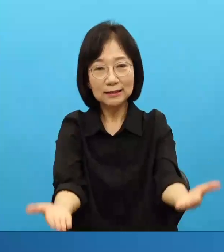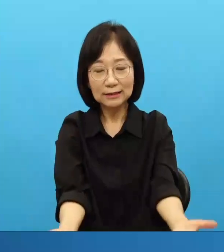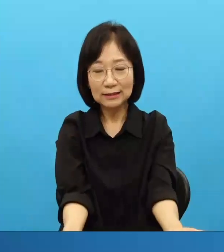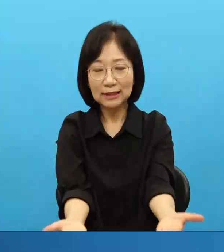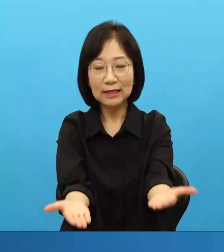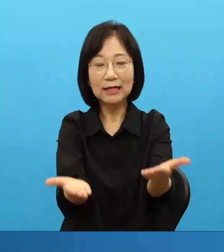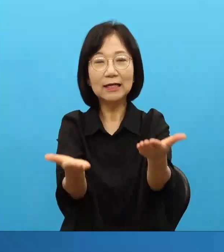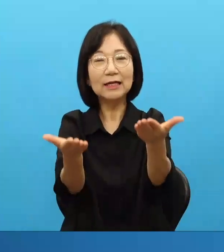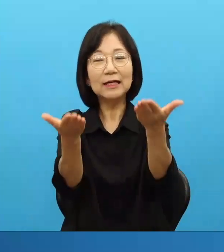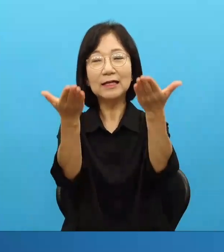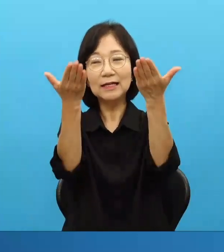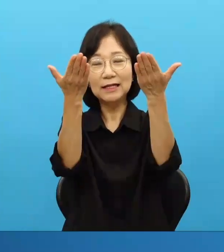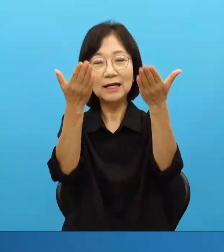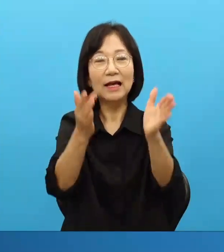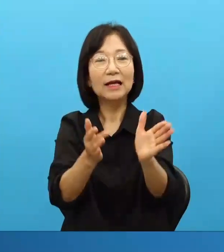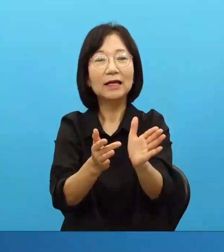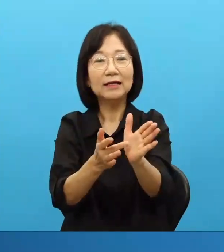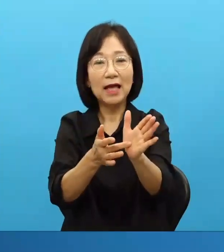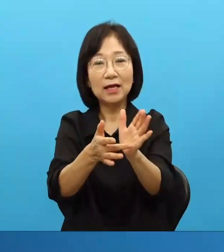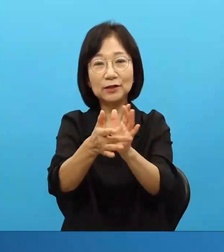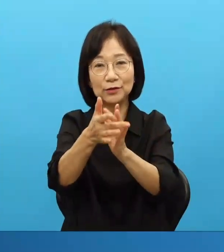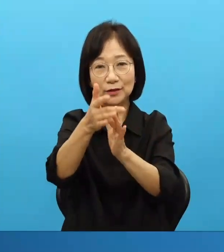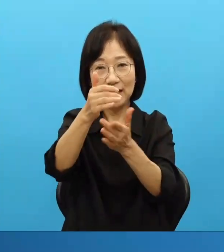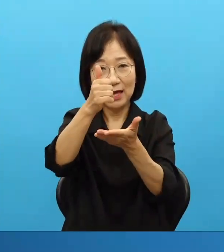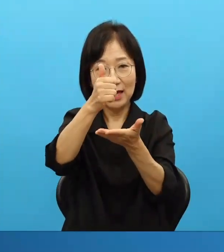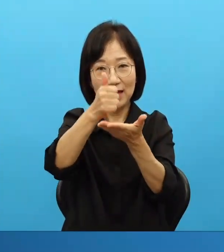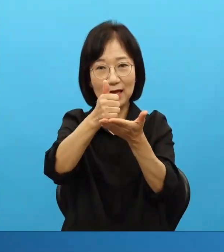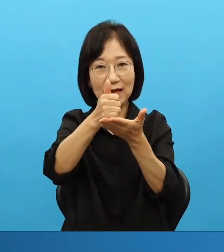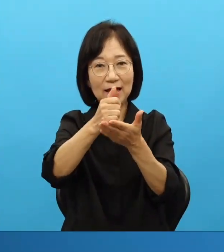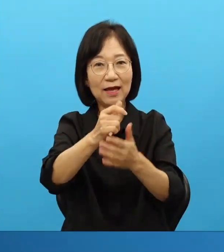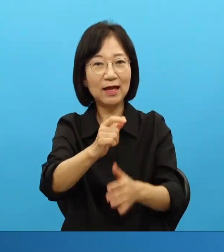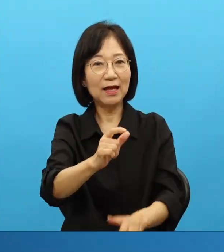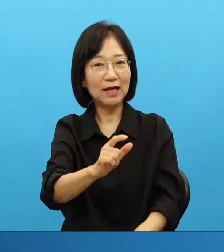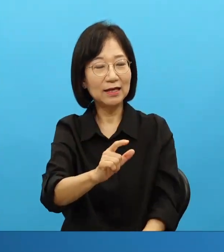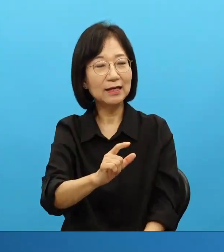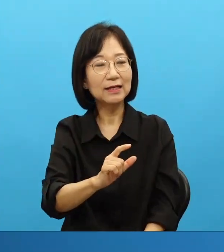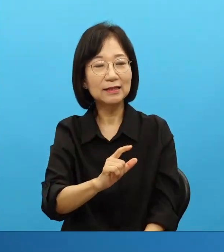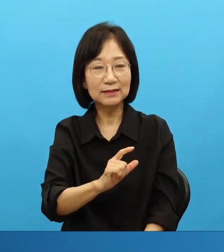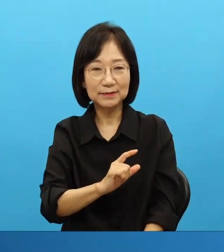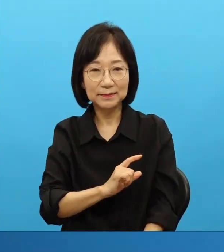열려만 부르리. 예수의